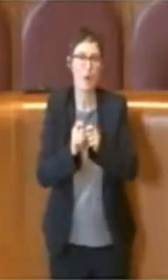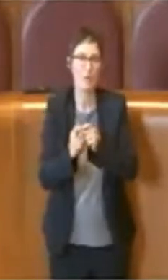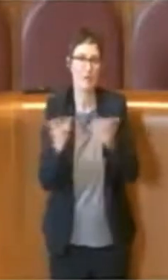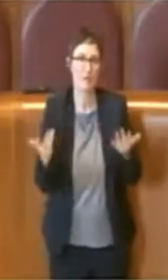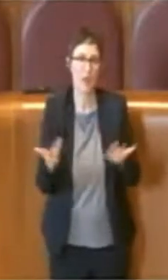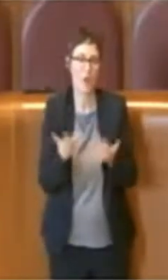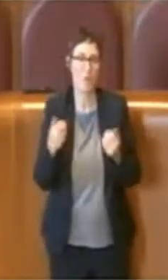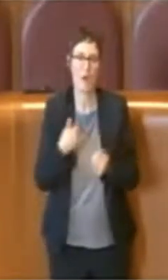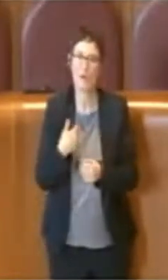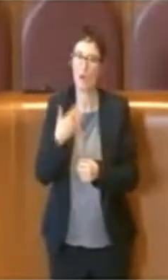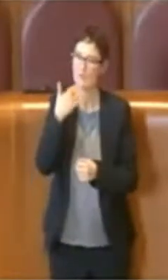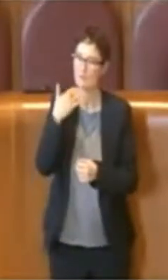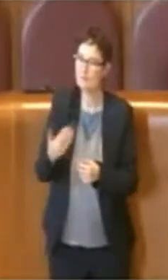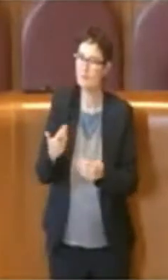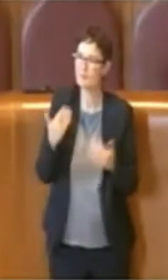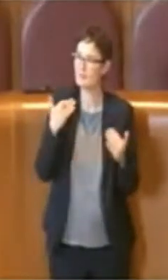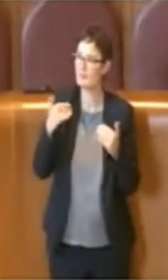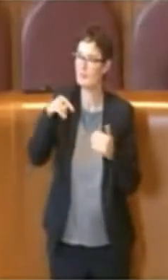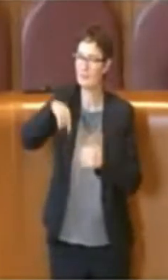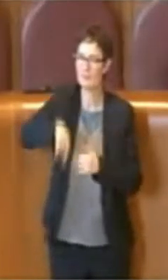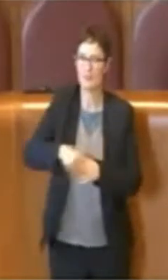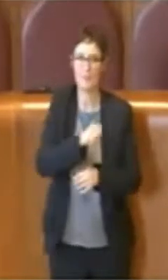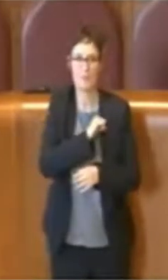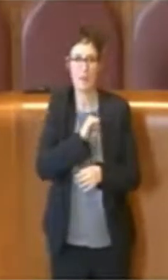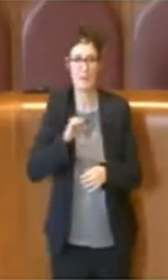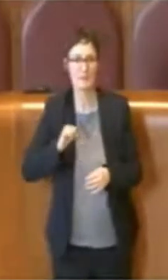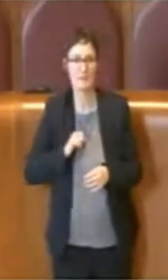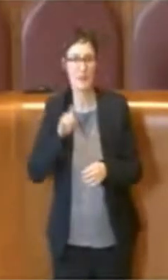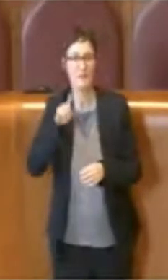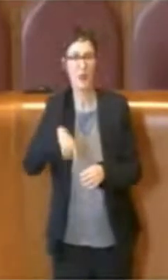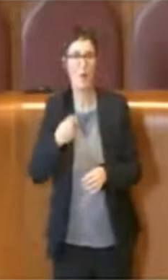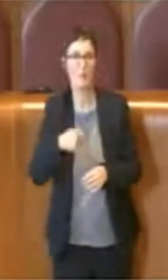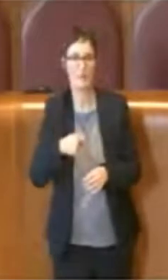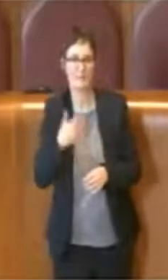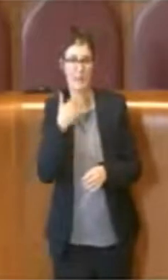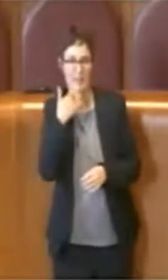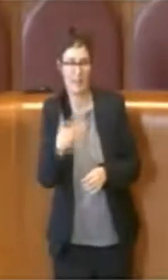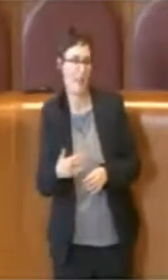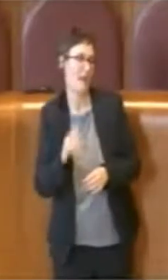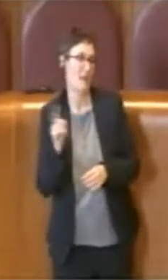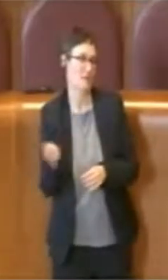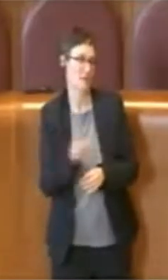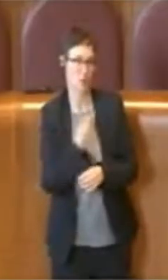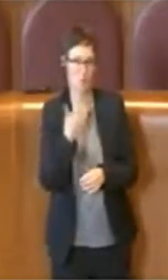tutta l'Aula della pazienza e anche ringrazio il Presidente e tutti quanti.